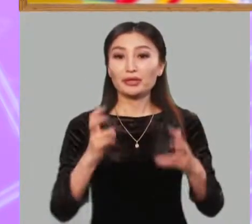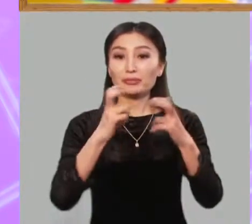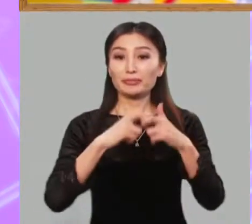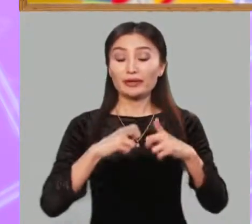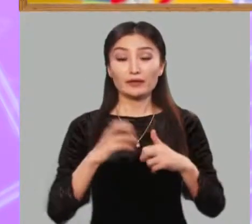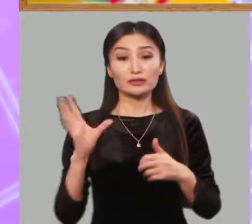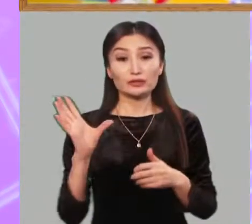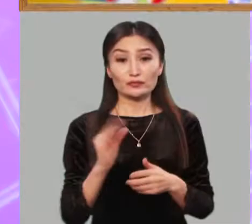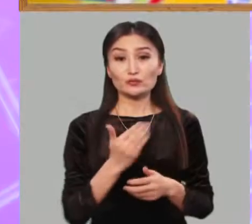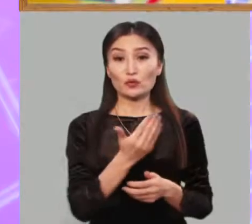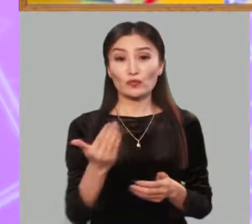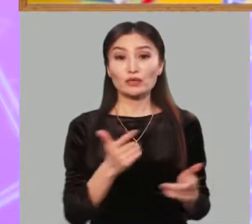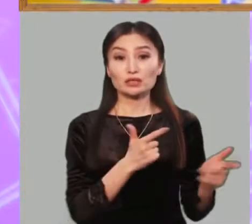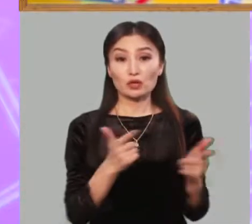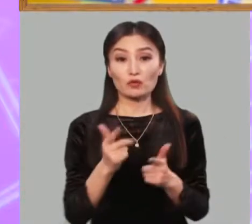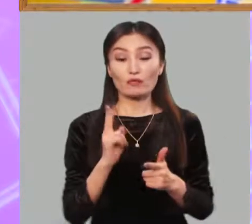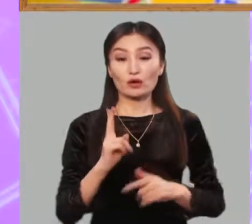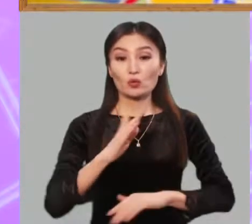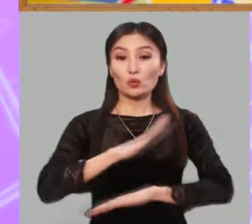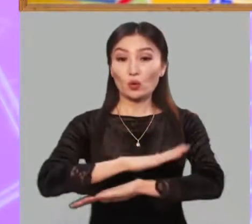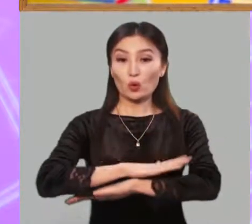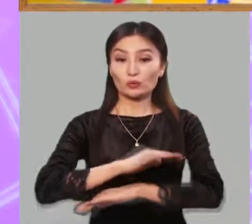Проверьте, все ли у вас готово к уроку.